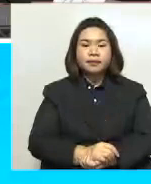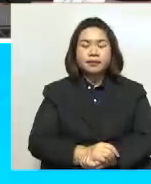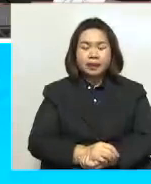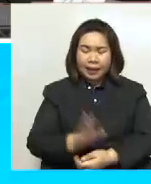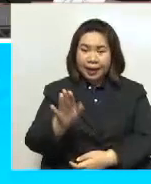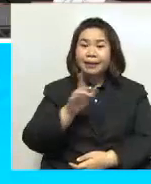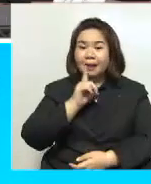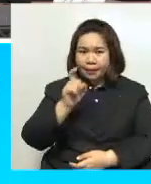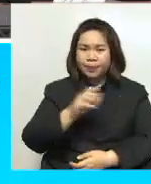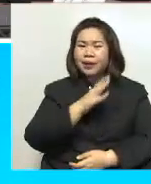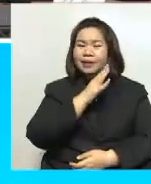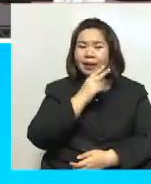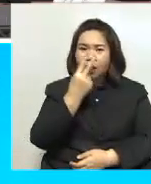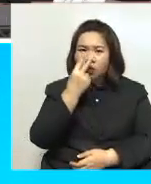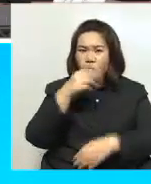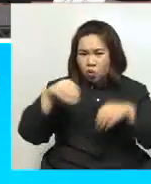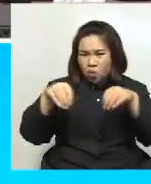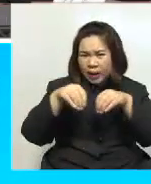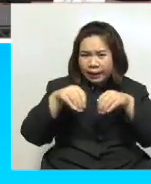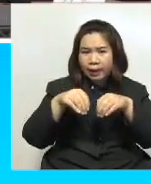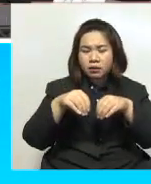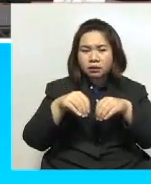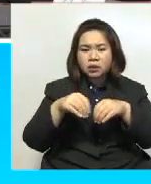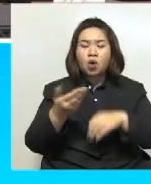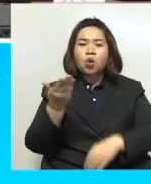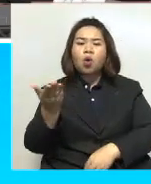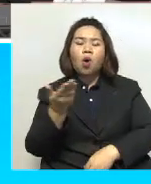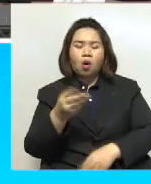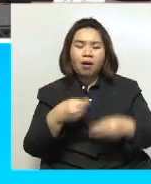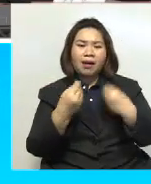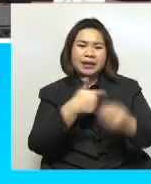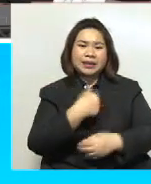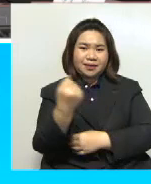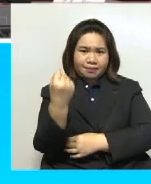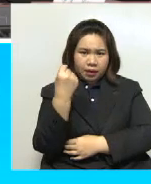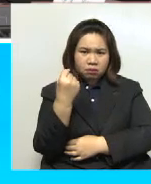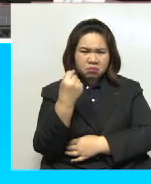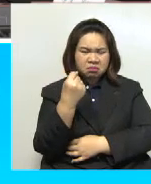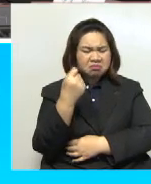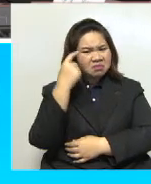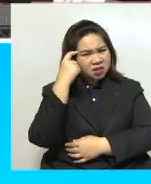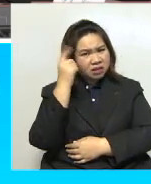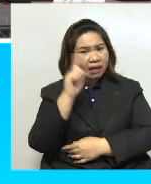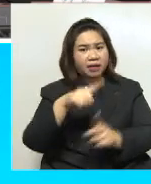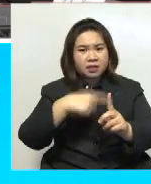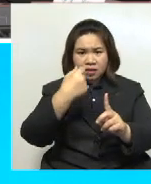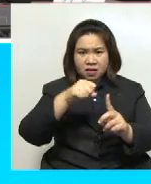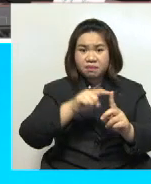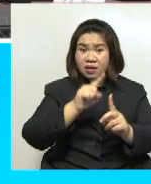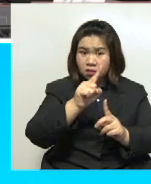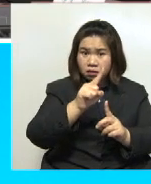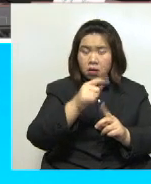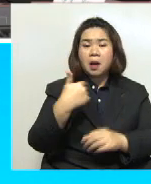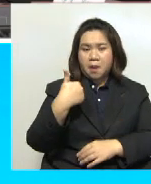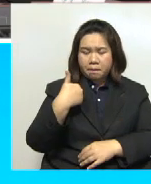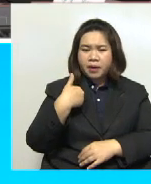แต่ถ้ามองในระยะสั้นนี้อยากให้ท่านรองอธิบดีให้ความมั่นใจกับพี่น้องประชาชนอย่างที่เรียนไปค่ะหลายๆคนยังกังวลอยู่ว่า1ตุลานี้พวกเข